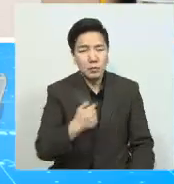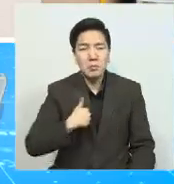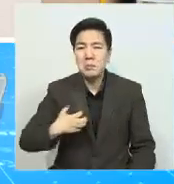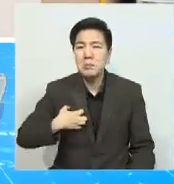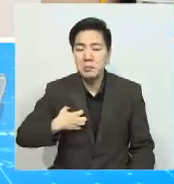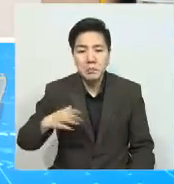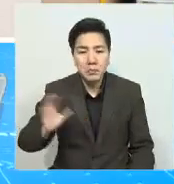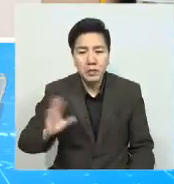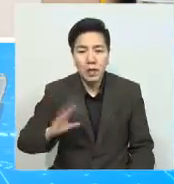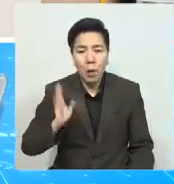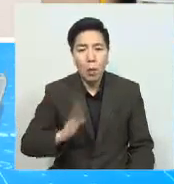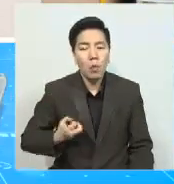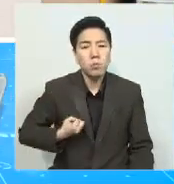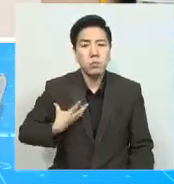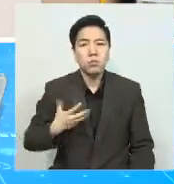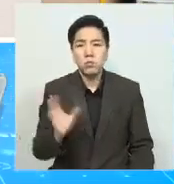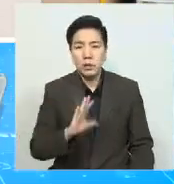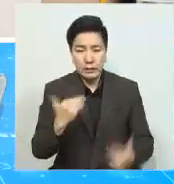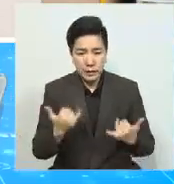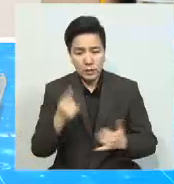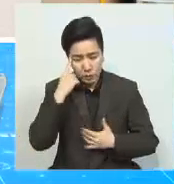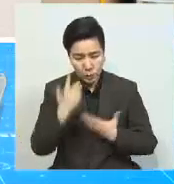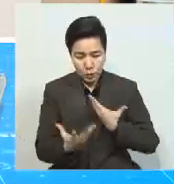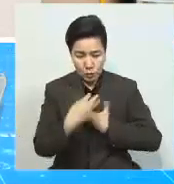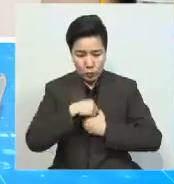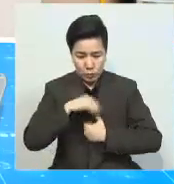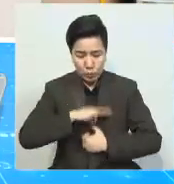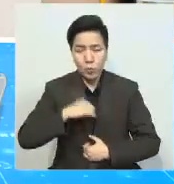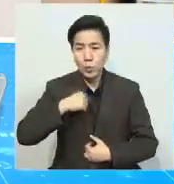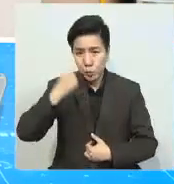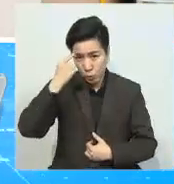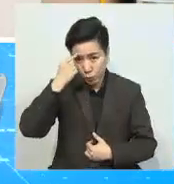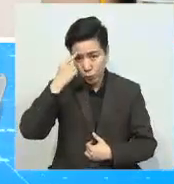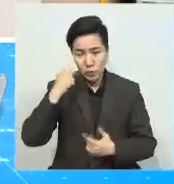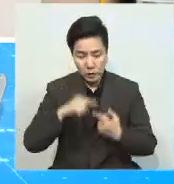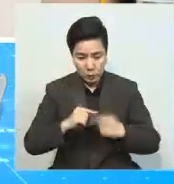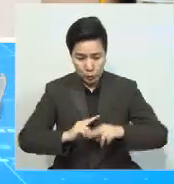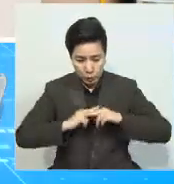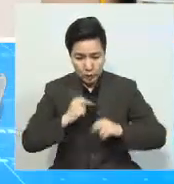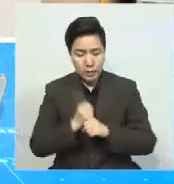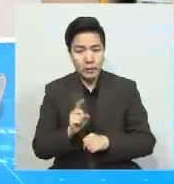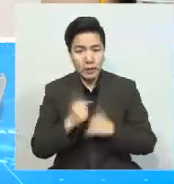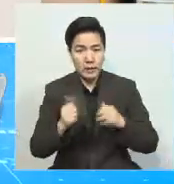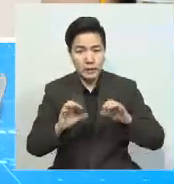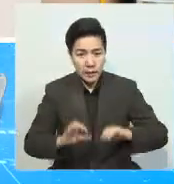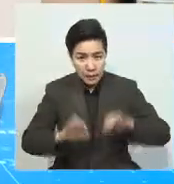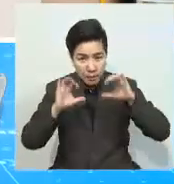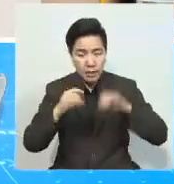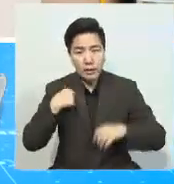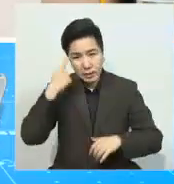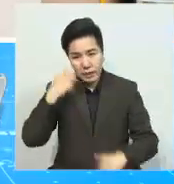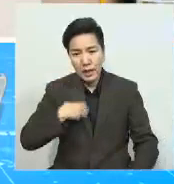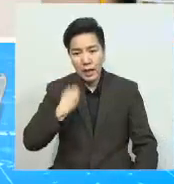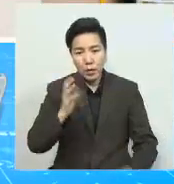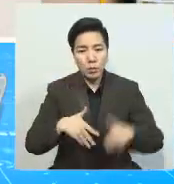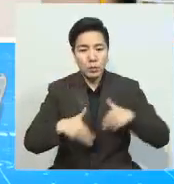ให้ต้องตื่นตระหนกมากนะครับแต่ว่าตระหนักรับรู้ว่าเราทำตัวเองอย่างไรอันนี้เป็นสิ่งที่รัฐบาลเองอยากให้พี่น้องประ